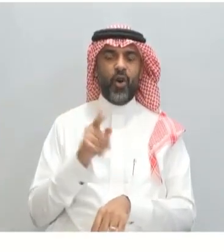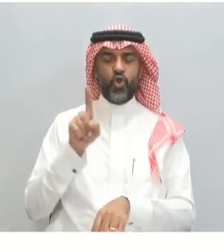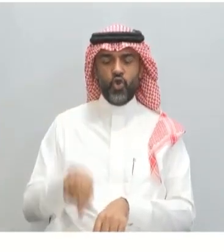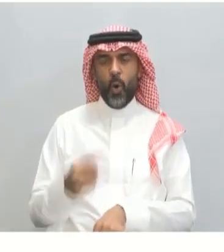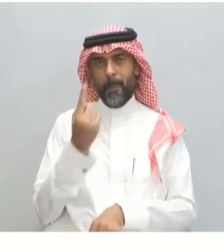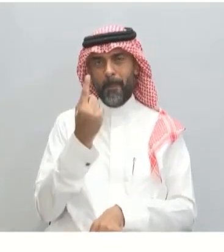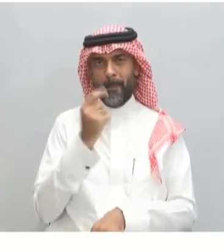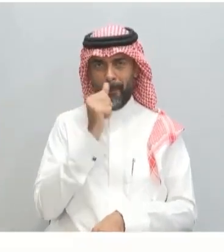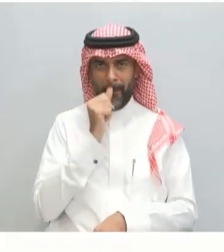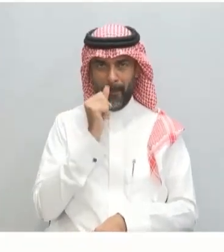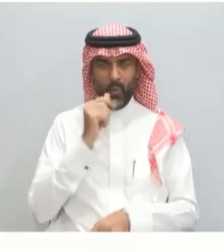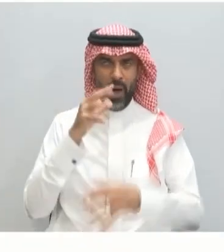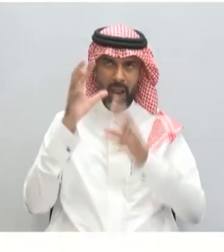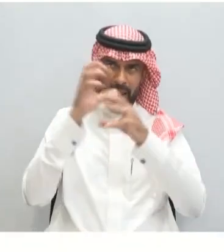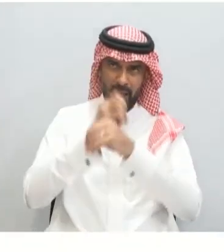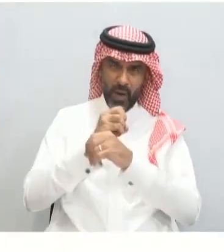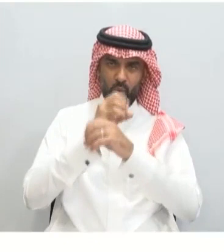عنها الليل